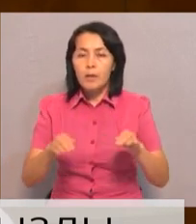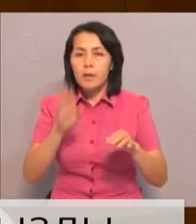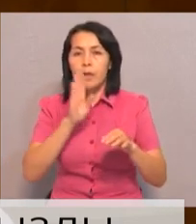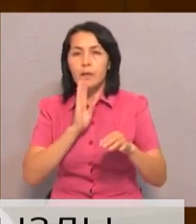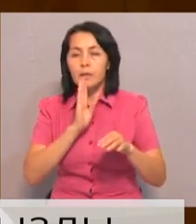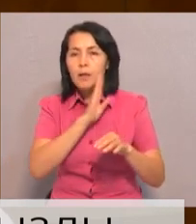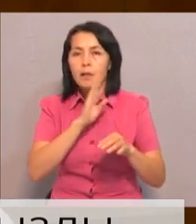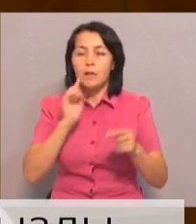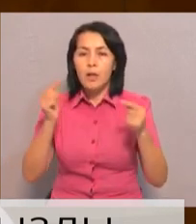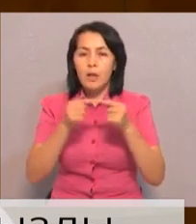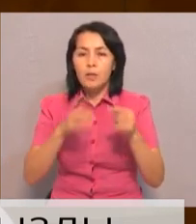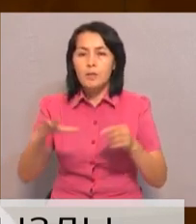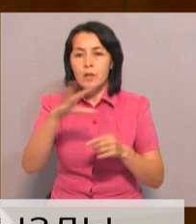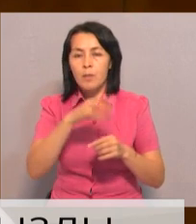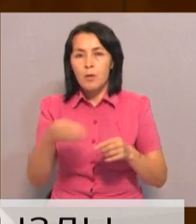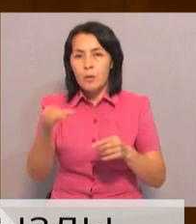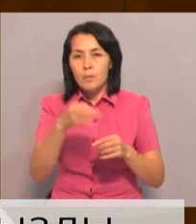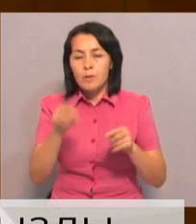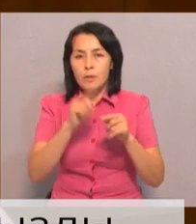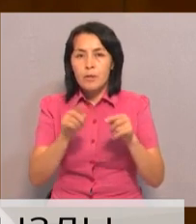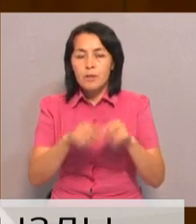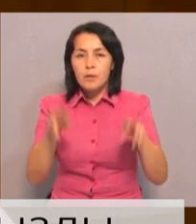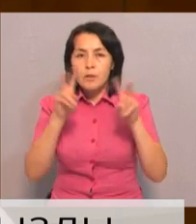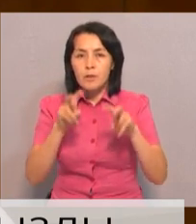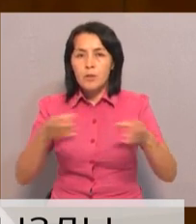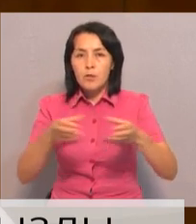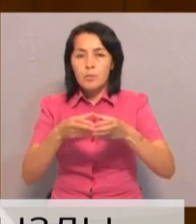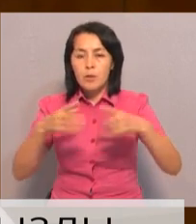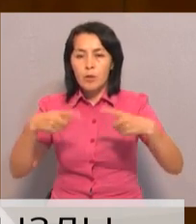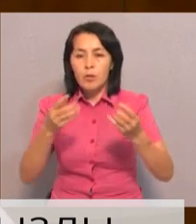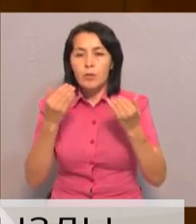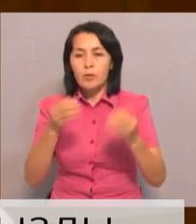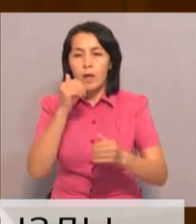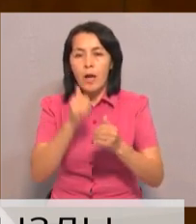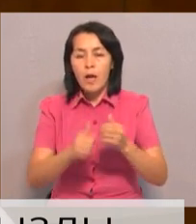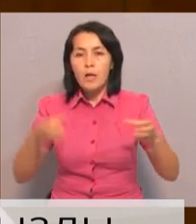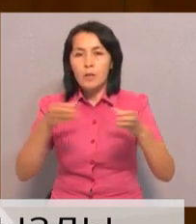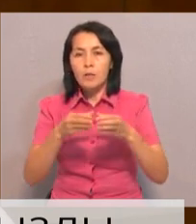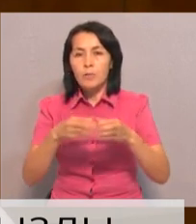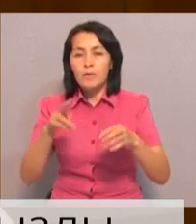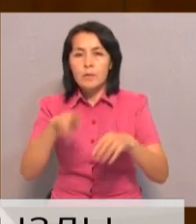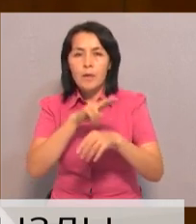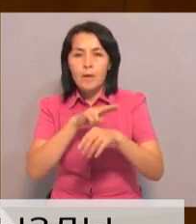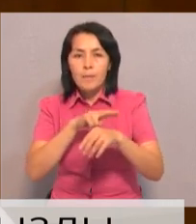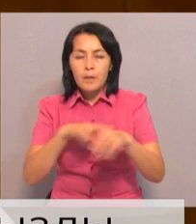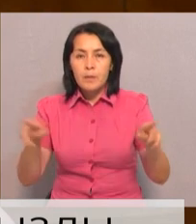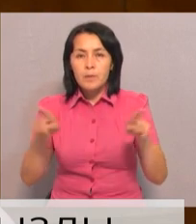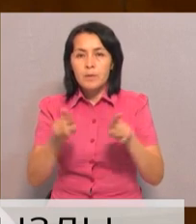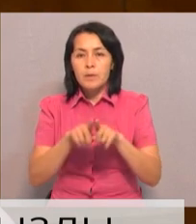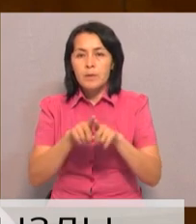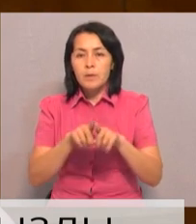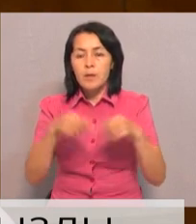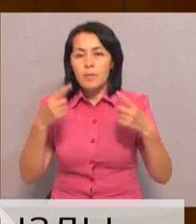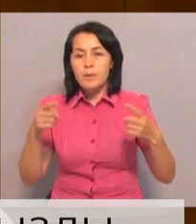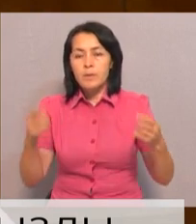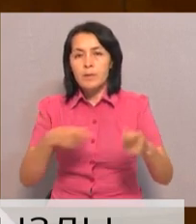әйелдерді анықтау үшін барлық өңірлерде жедел әрекет ету топтар құрылды. Әр топта учаскелік полиция инспекторлары мен